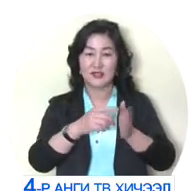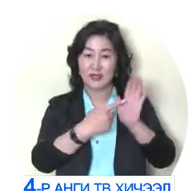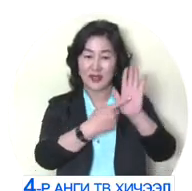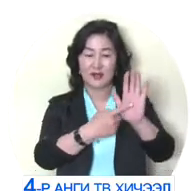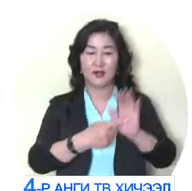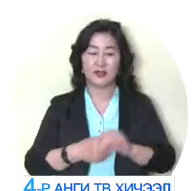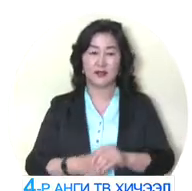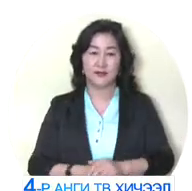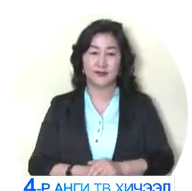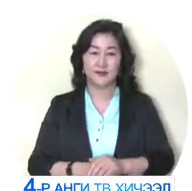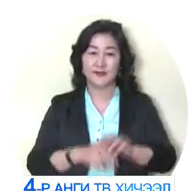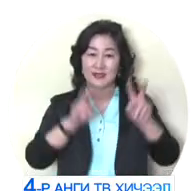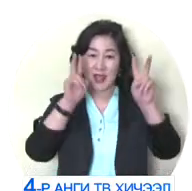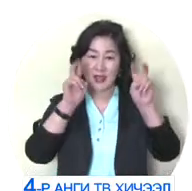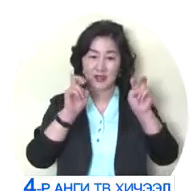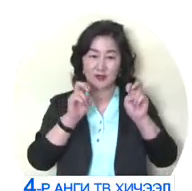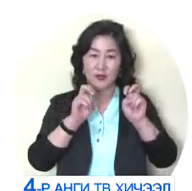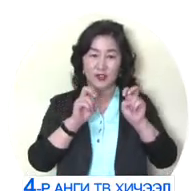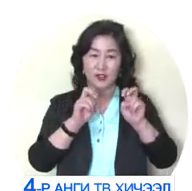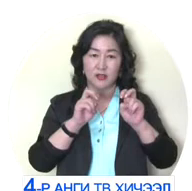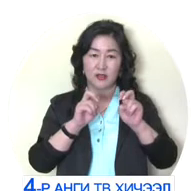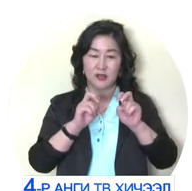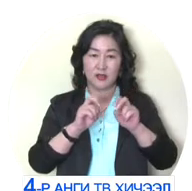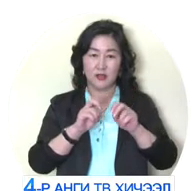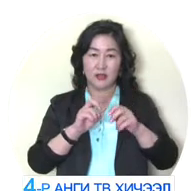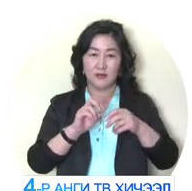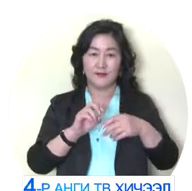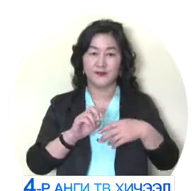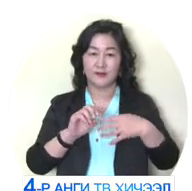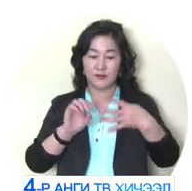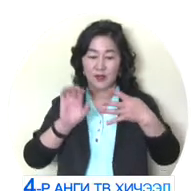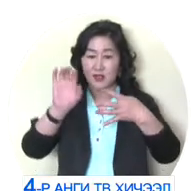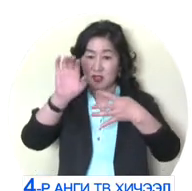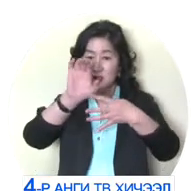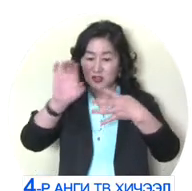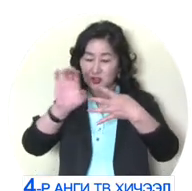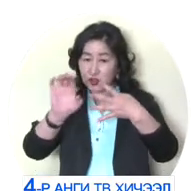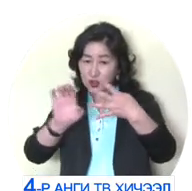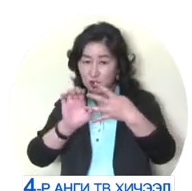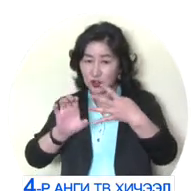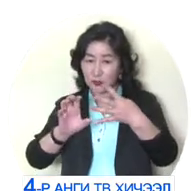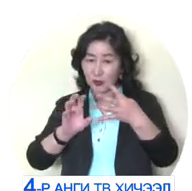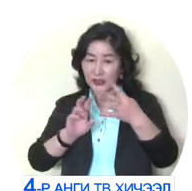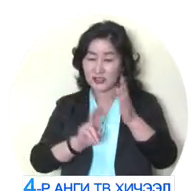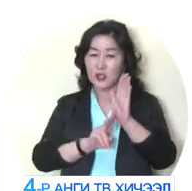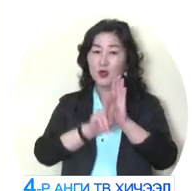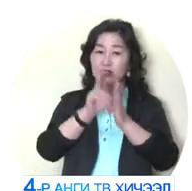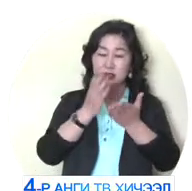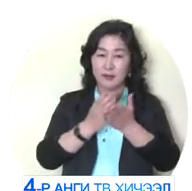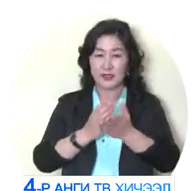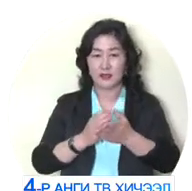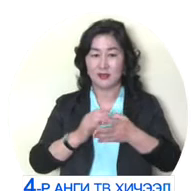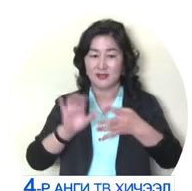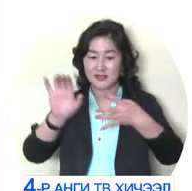байна. Их бол цогцлбруудаас бүтсэн байдаг. За нэгдүгээр цогцлбарт буюу эхлэл